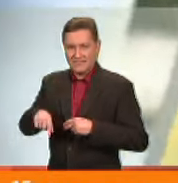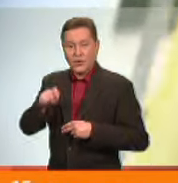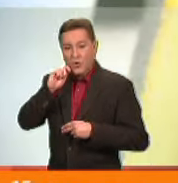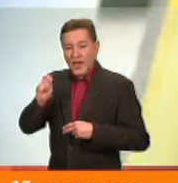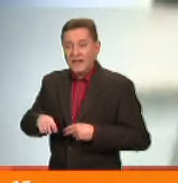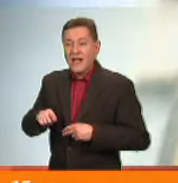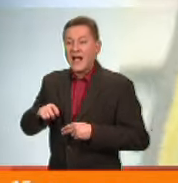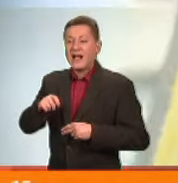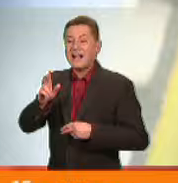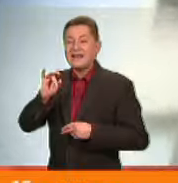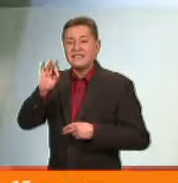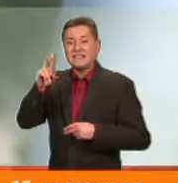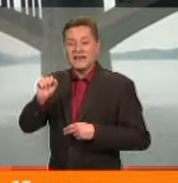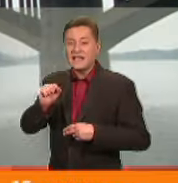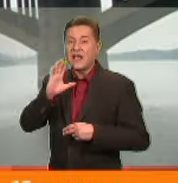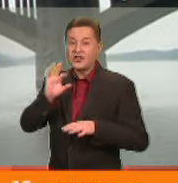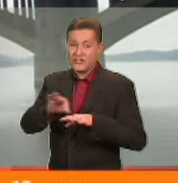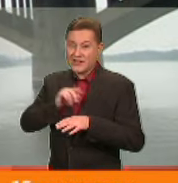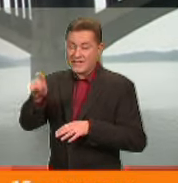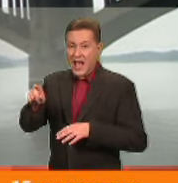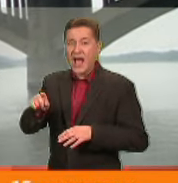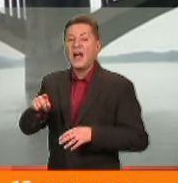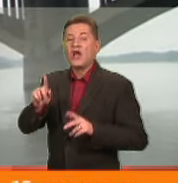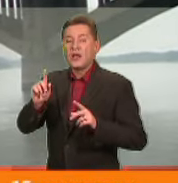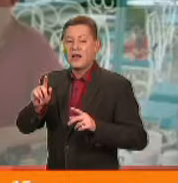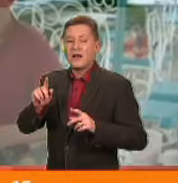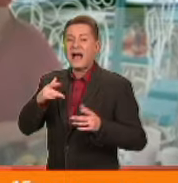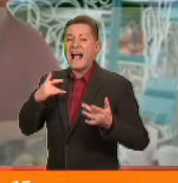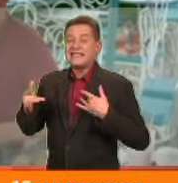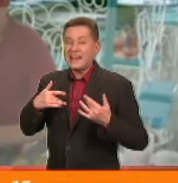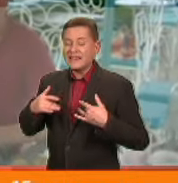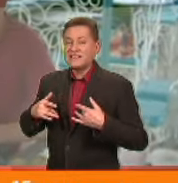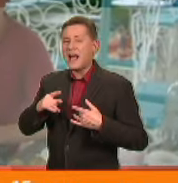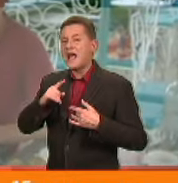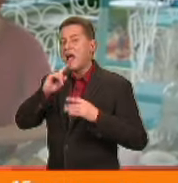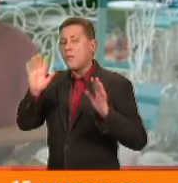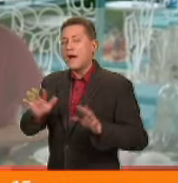жена, кстати, тоже актриса, затягивают Чарину скрипку.